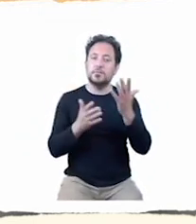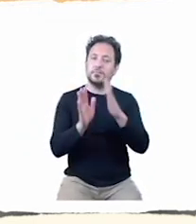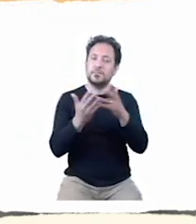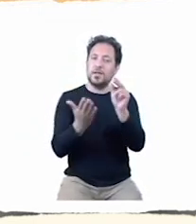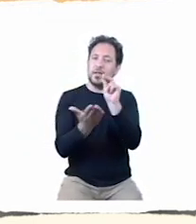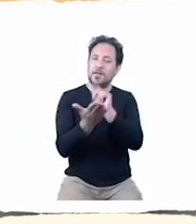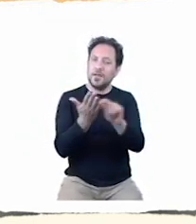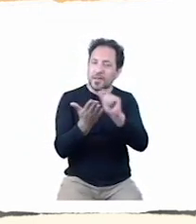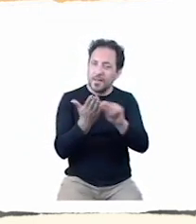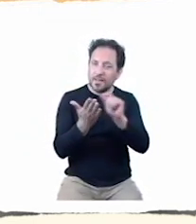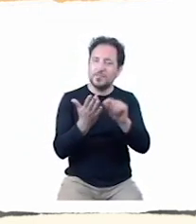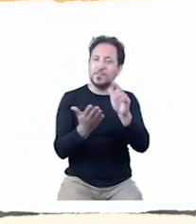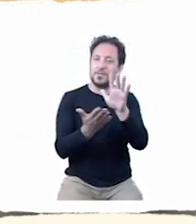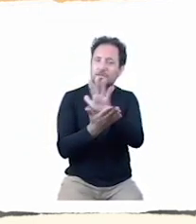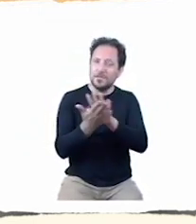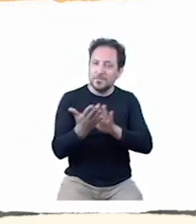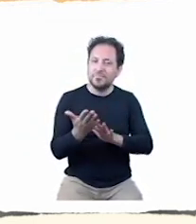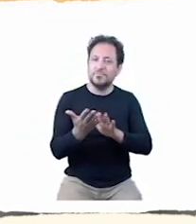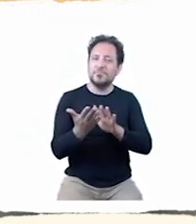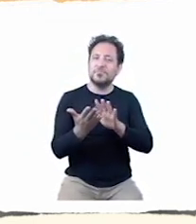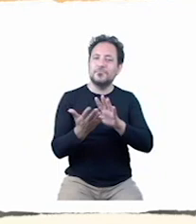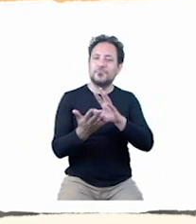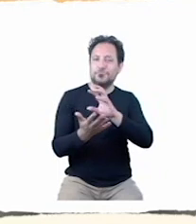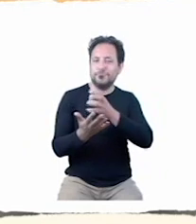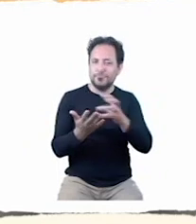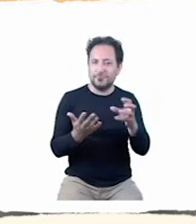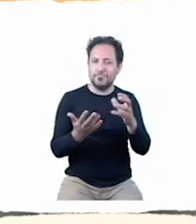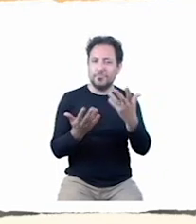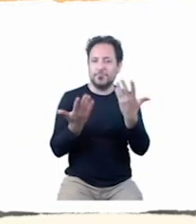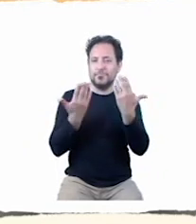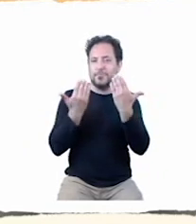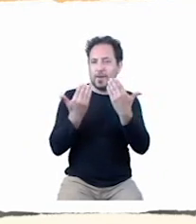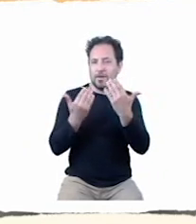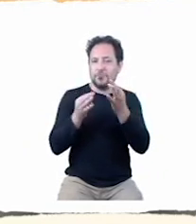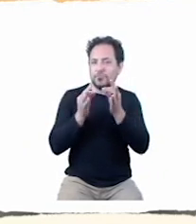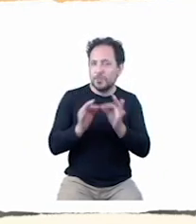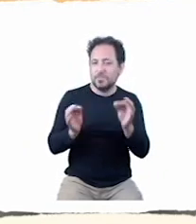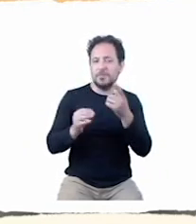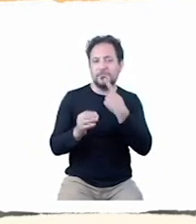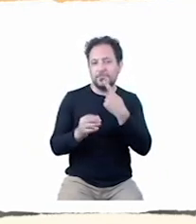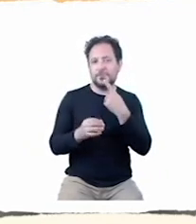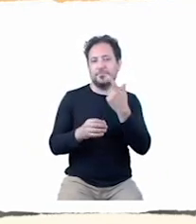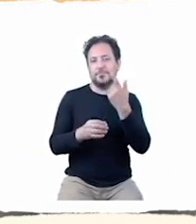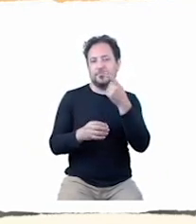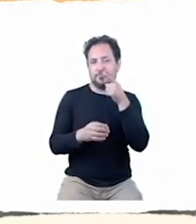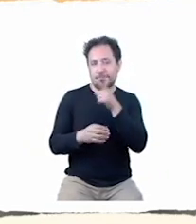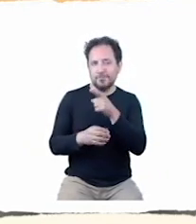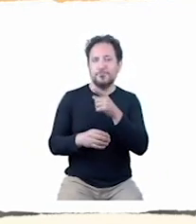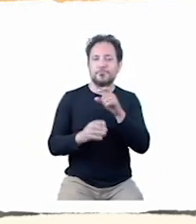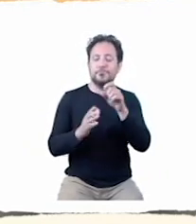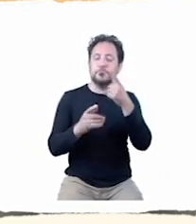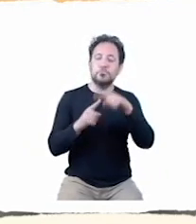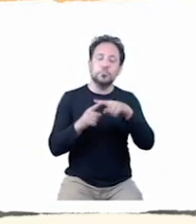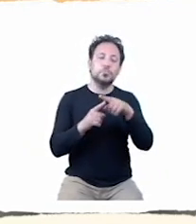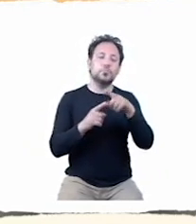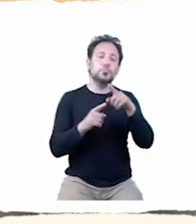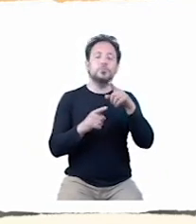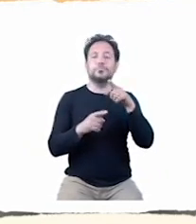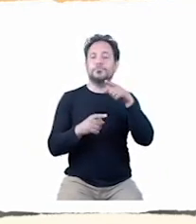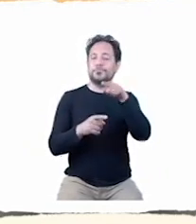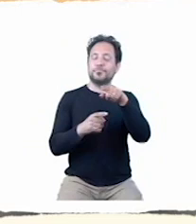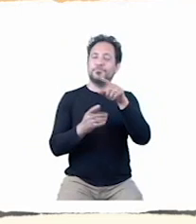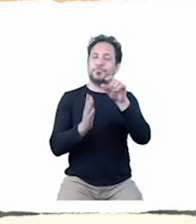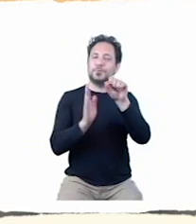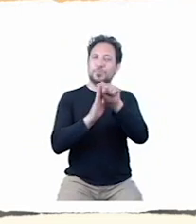Ringraziamo le autrici e l'illustratrice per la gentile concessione di questo testo e delle immagini.